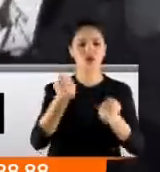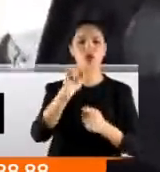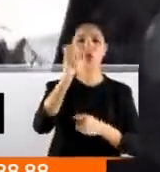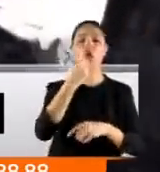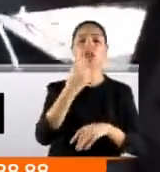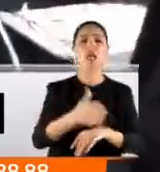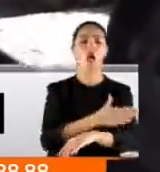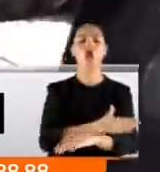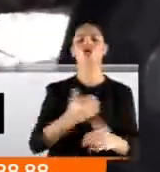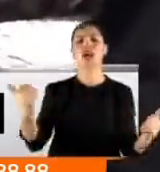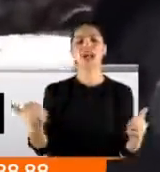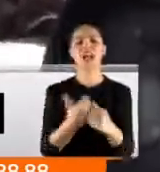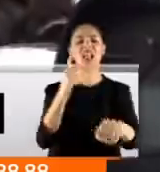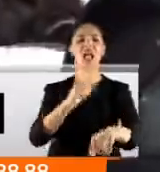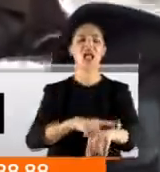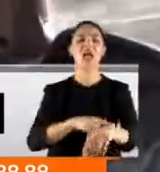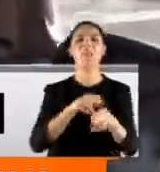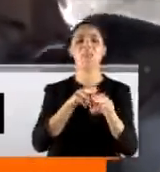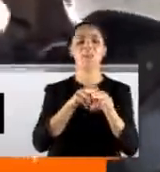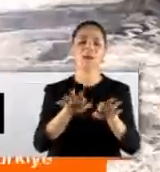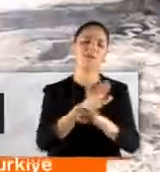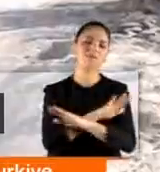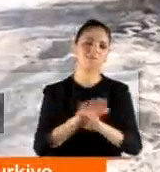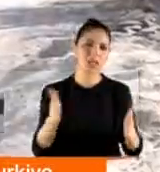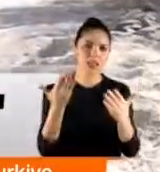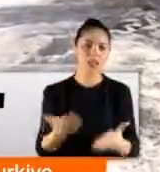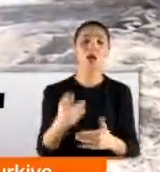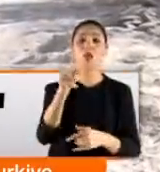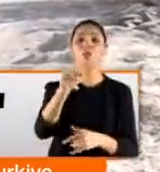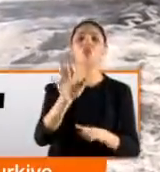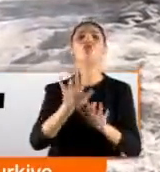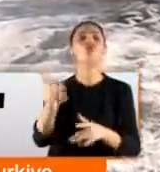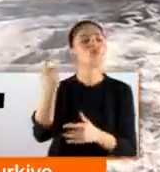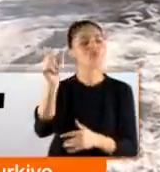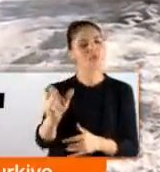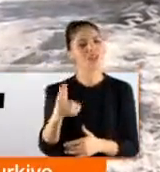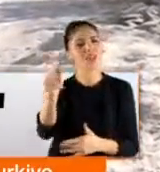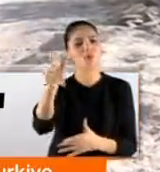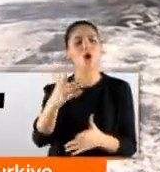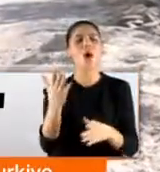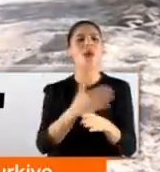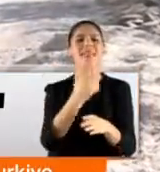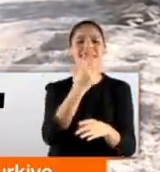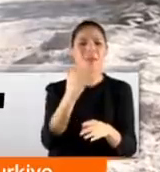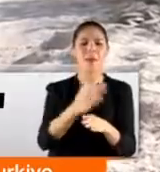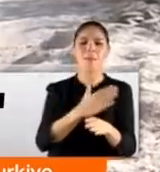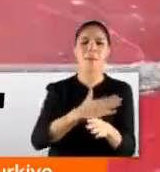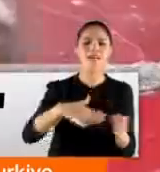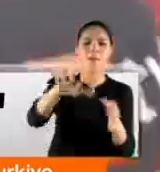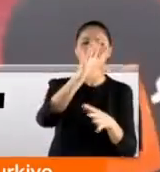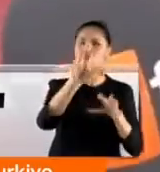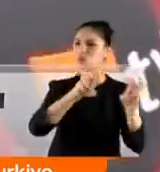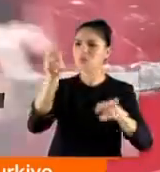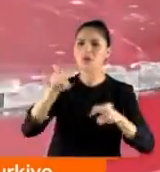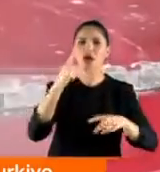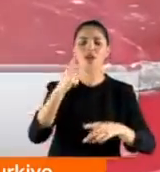geçirdiği kaza sonrası sağ kolunu tamamen kullanamaz hale geldi. Ama bu onu durdurmadı. Hurda malzemelerden kamyon topladı. Kaç